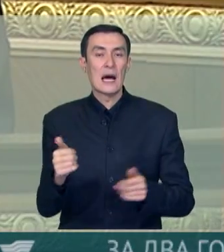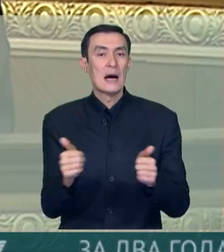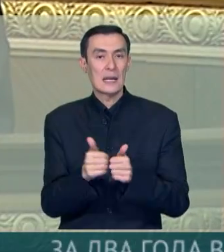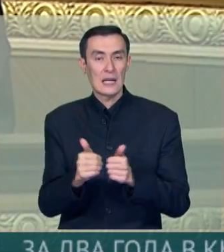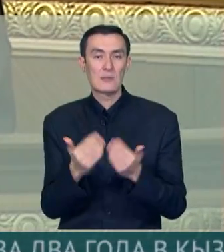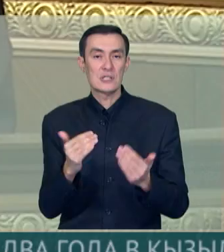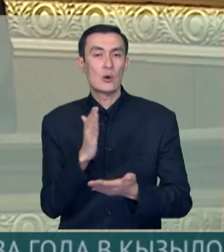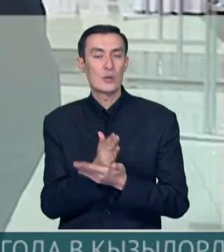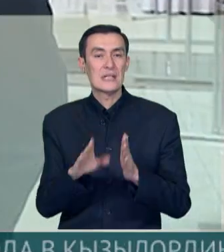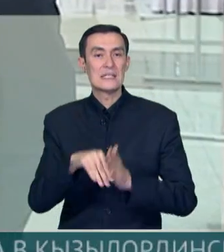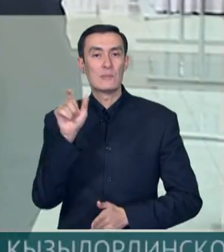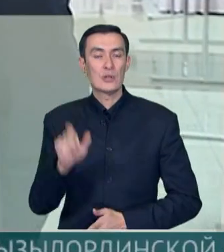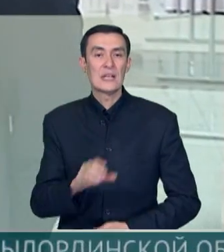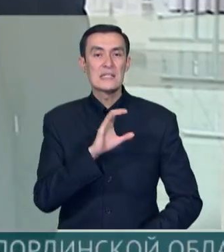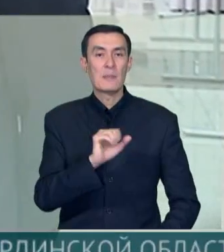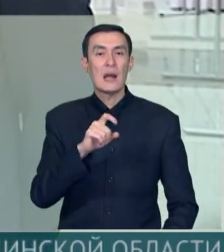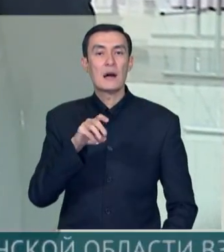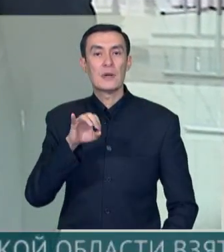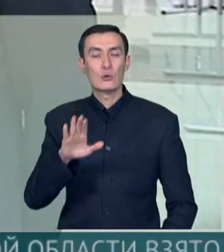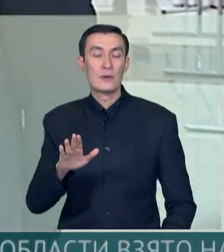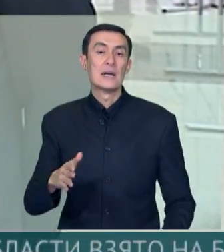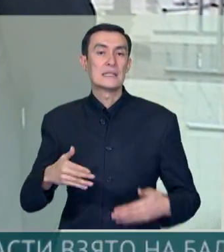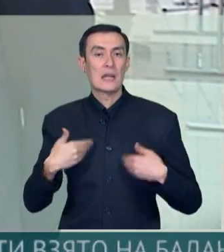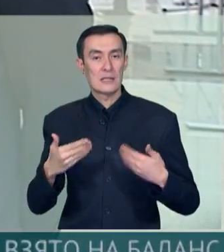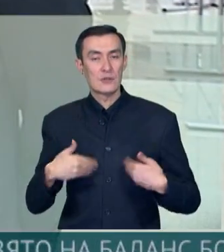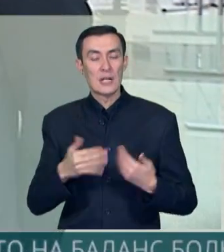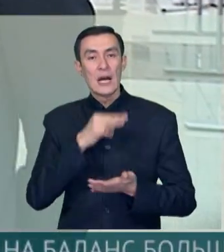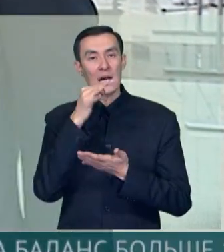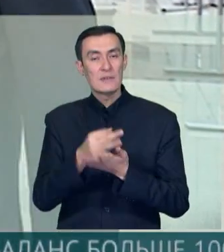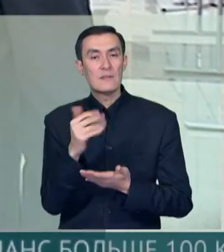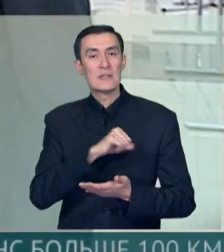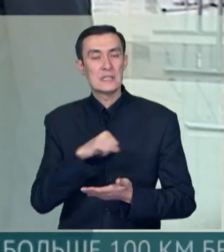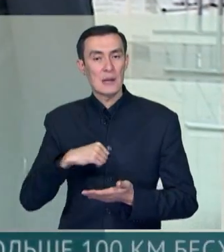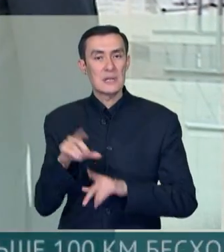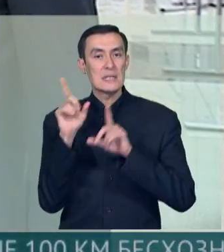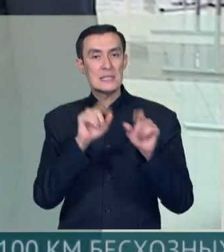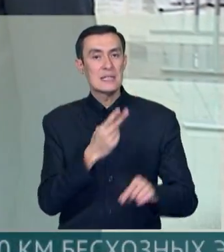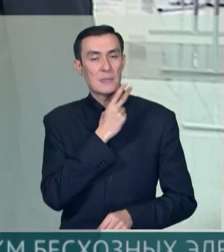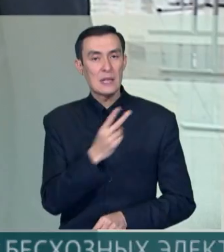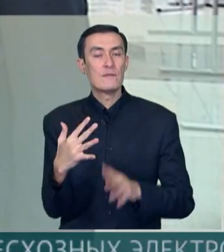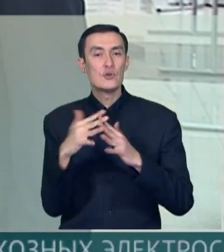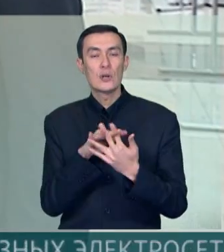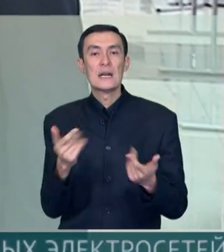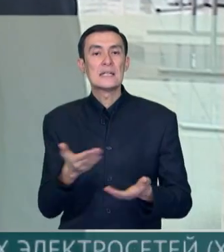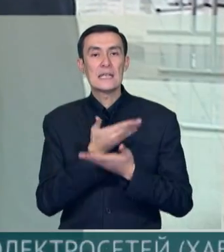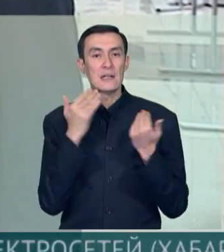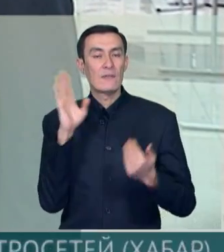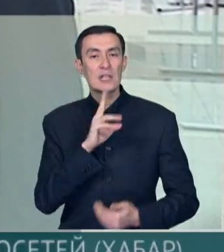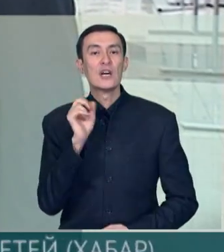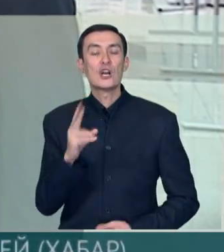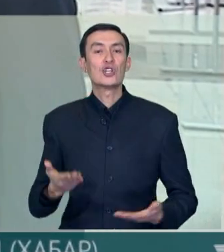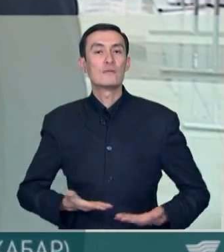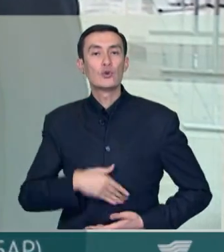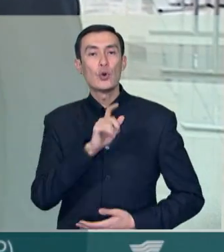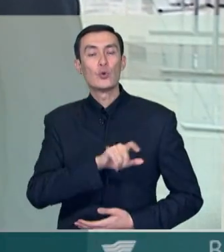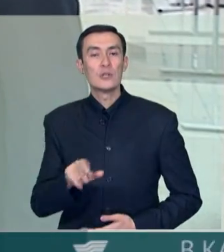мной находится депутат Мажилиса Сапар Ахметов. Сапар Каратович, скажите, вы сами выезжали в села, где нет воды? Как там живут люди и, собственно,